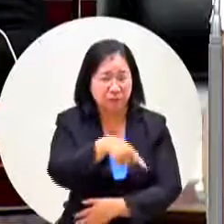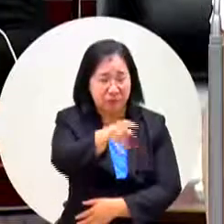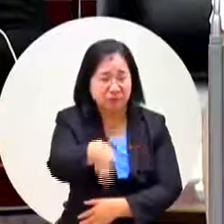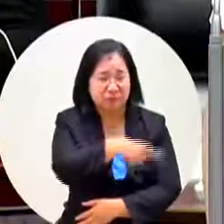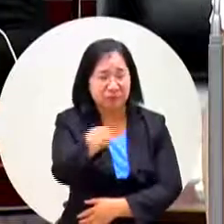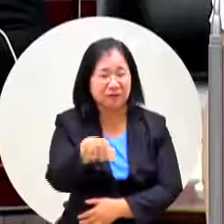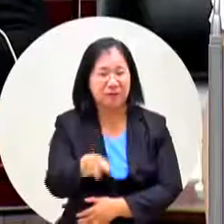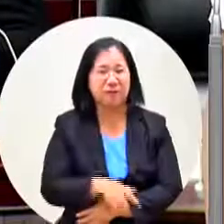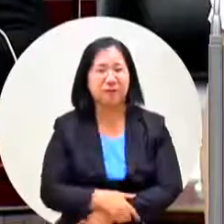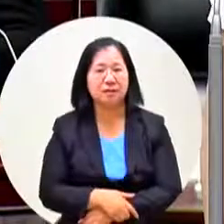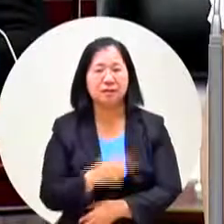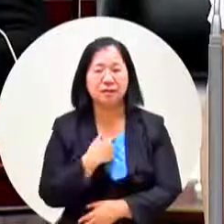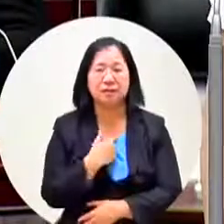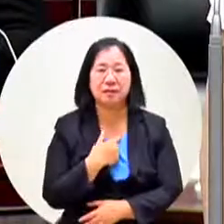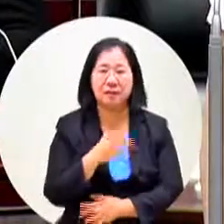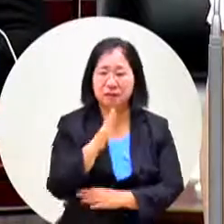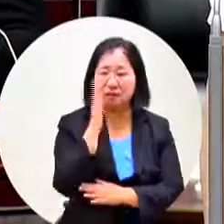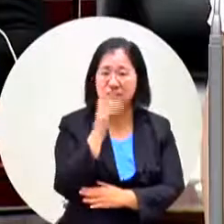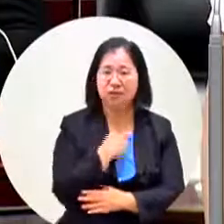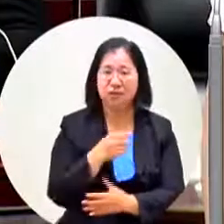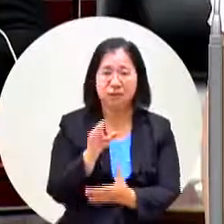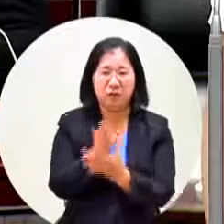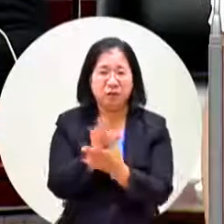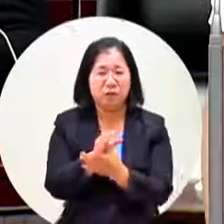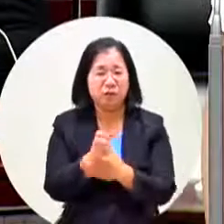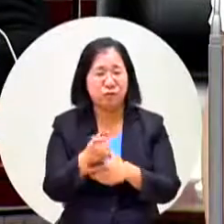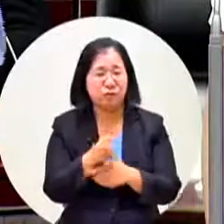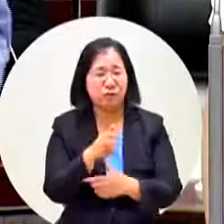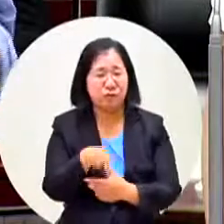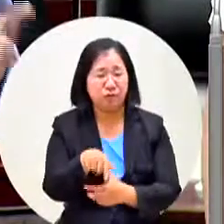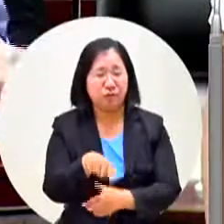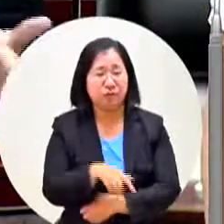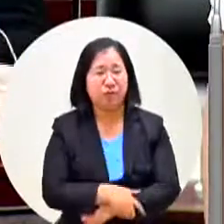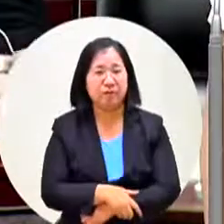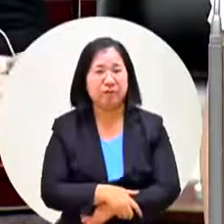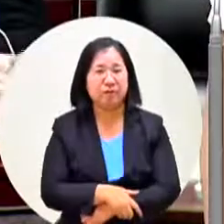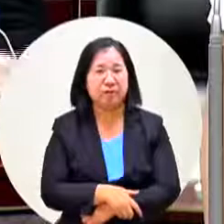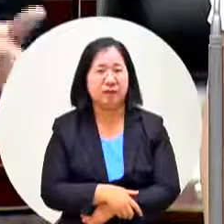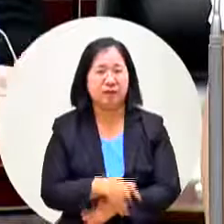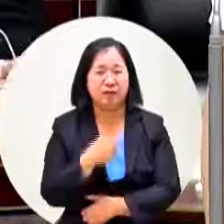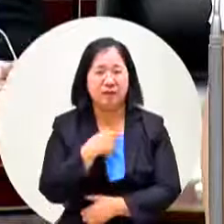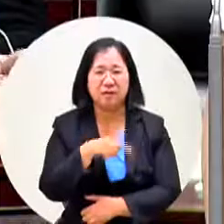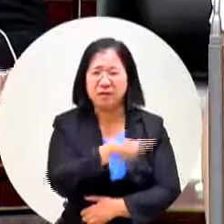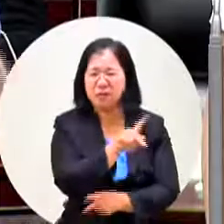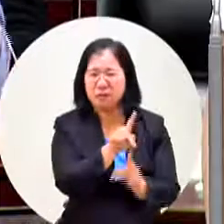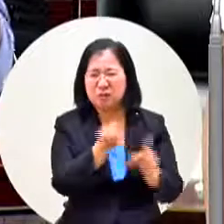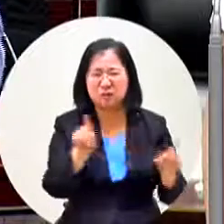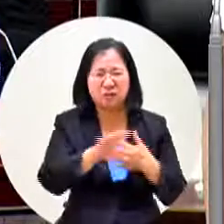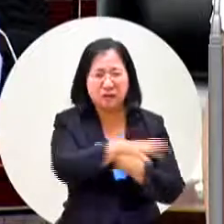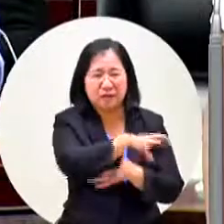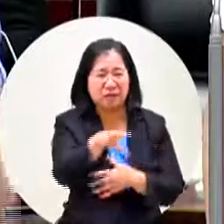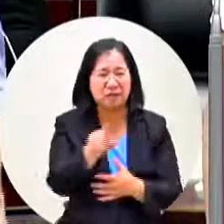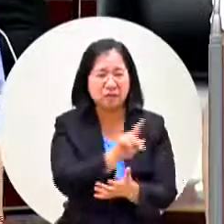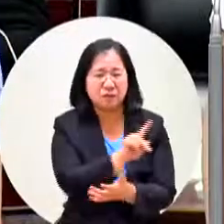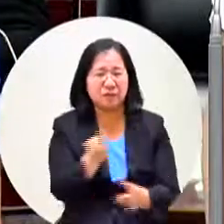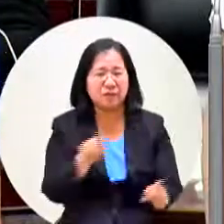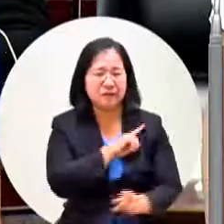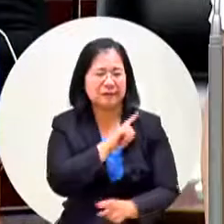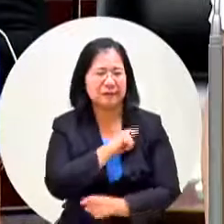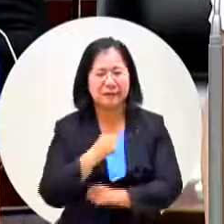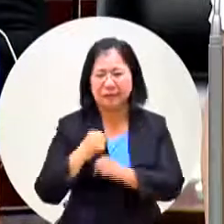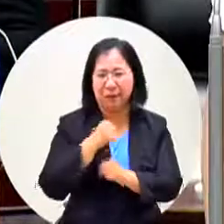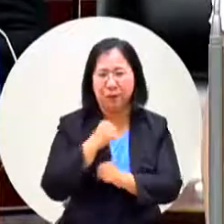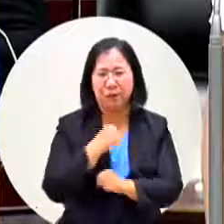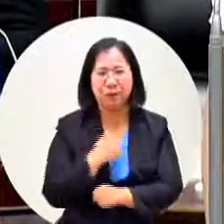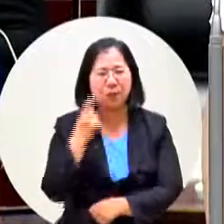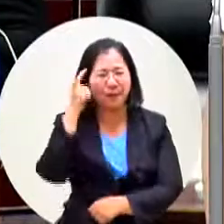我们就拨发钱。那这些钱就是政府占你的股份，你就好好去冲，你就不用再去